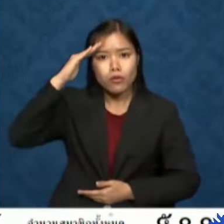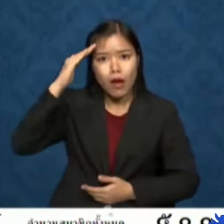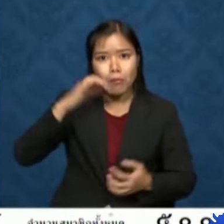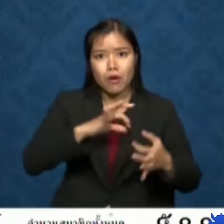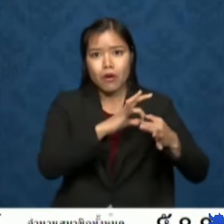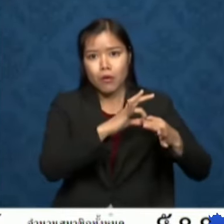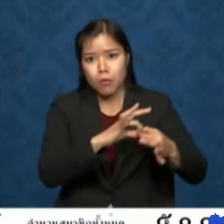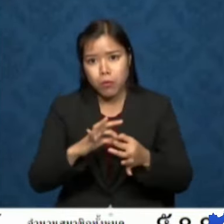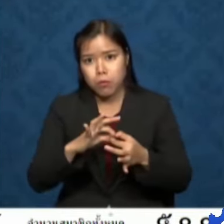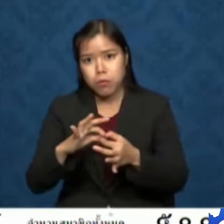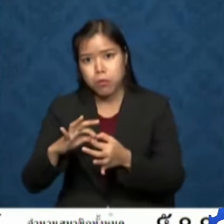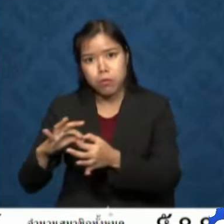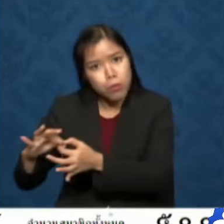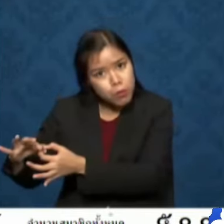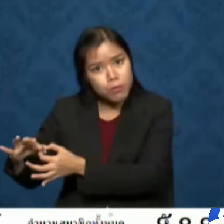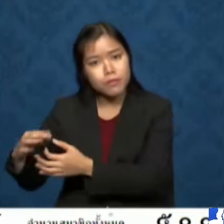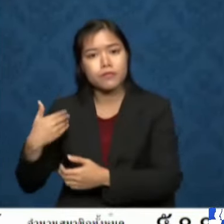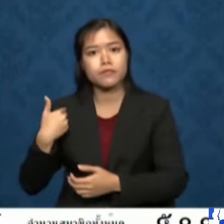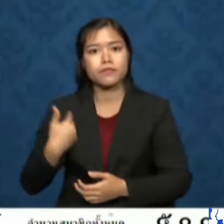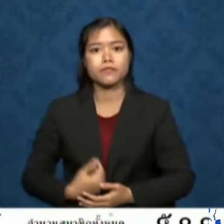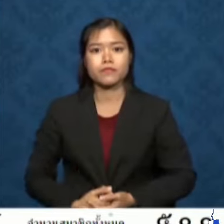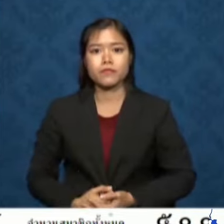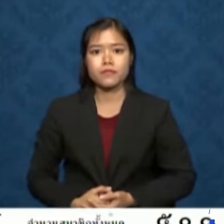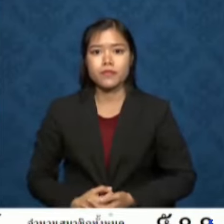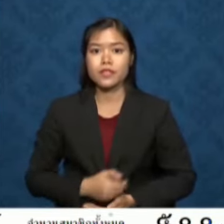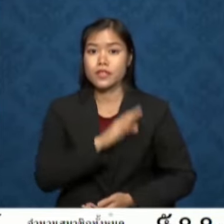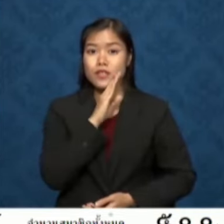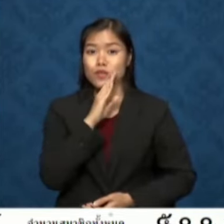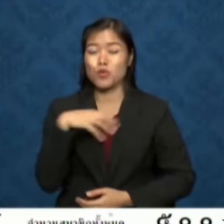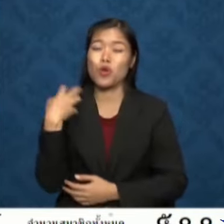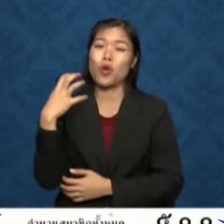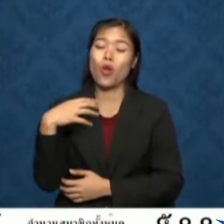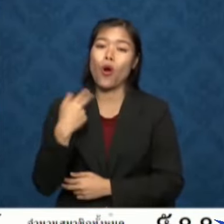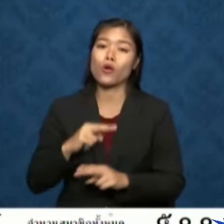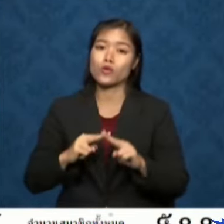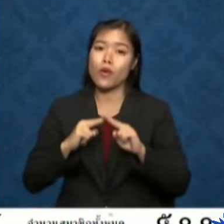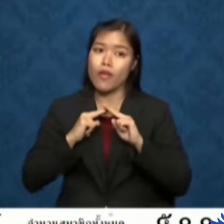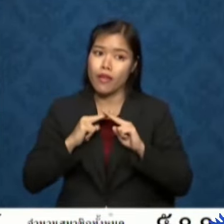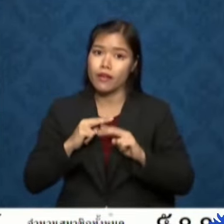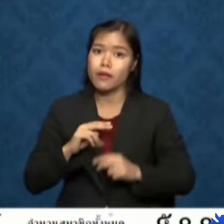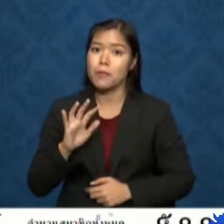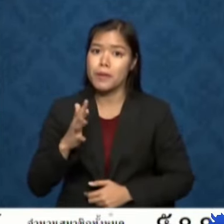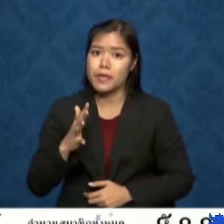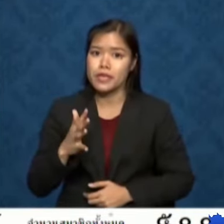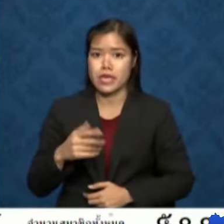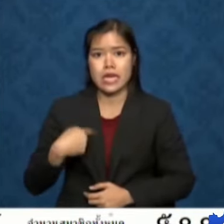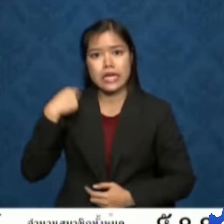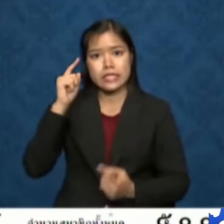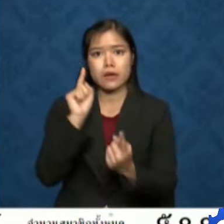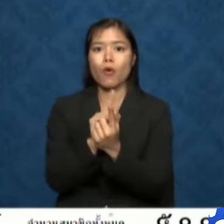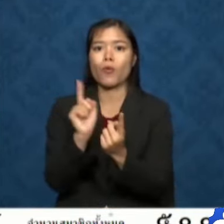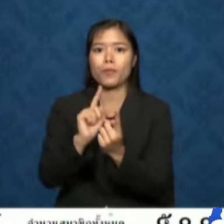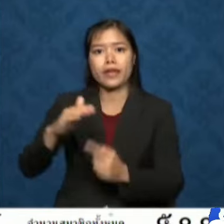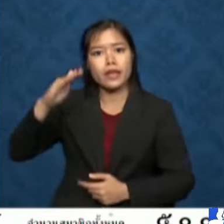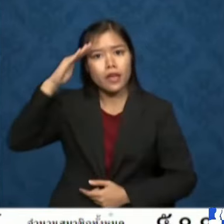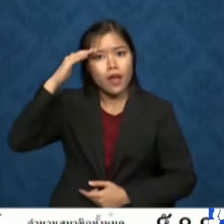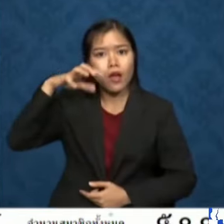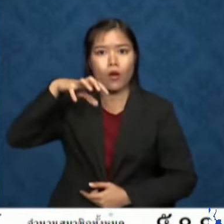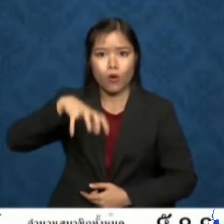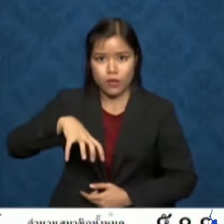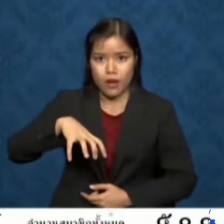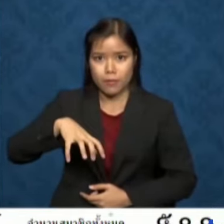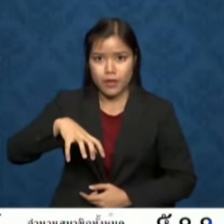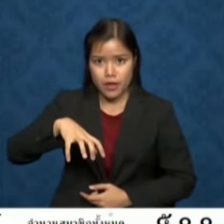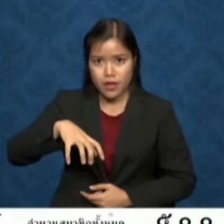จากรุ่นสู่รุ่นกันแน่ถ้าไม่หลอกตัวเองจนเกินไปครับท่านประธานก็จะรู้ว่าปัจจุบันกองทัพนี้ดำรงตัวอยู่ในฐานะ